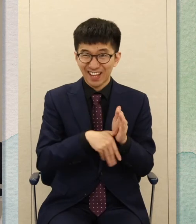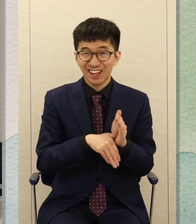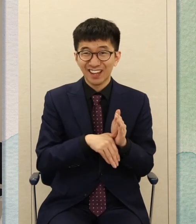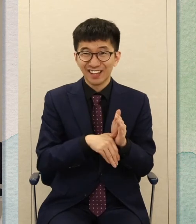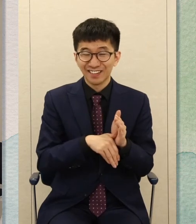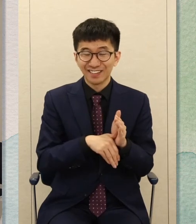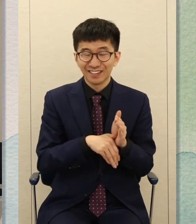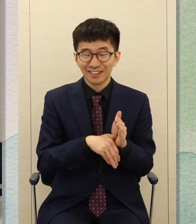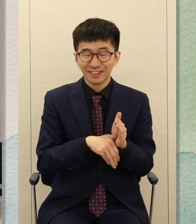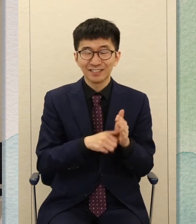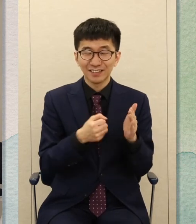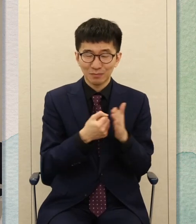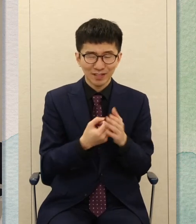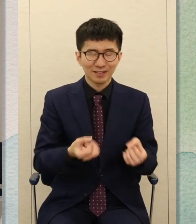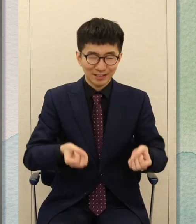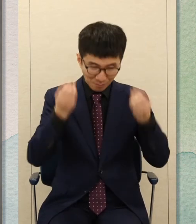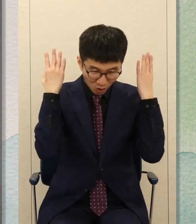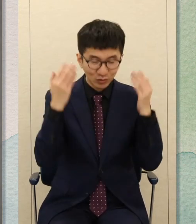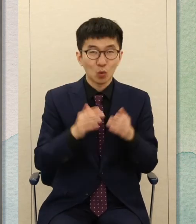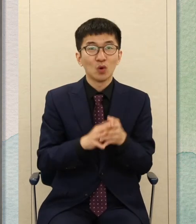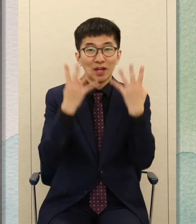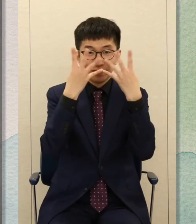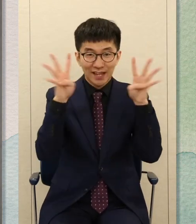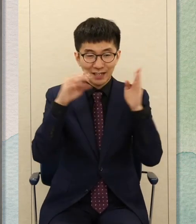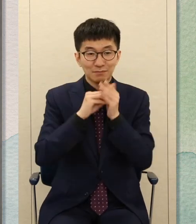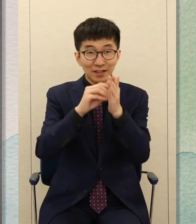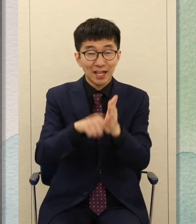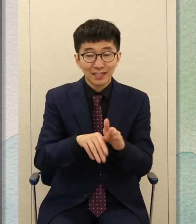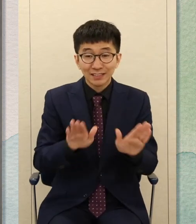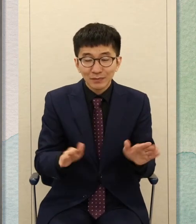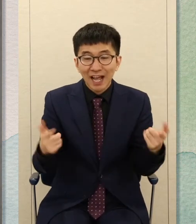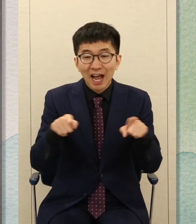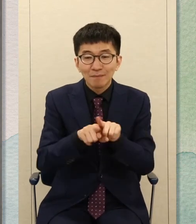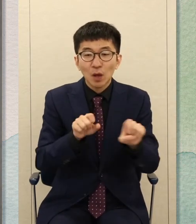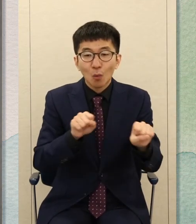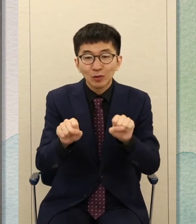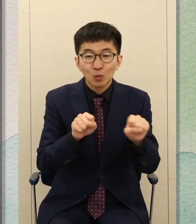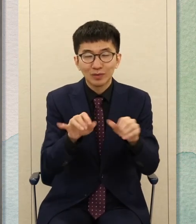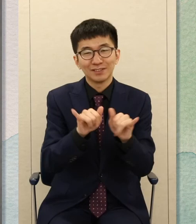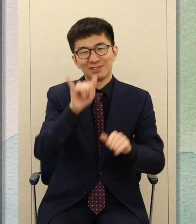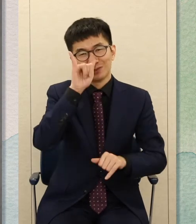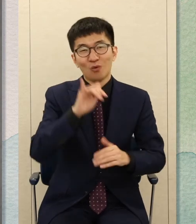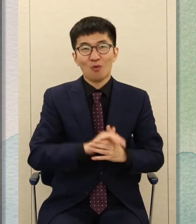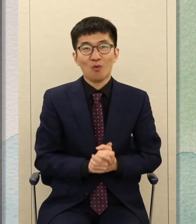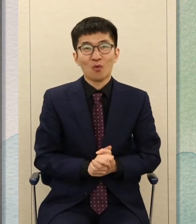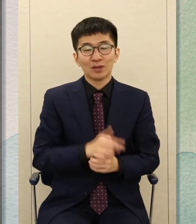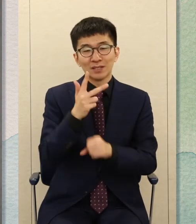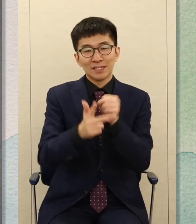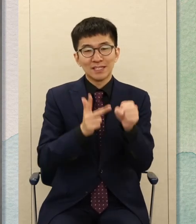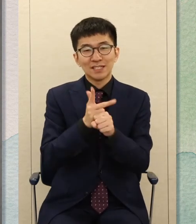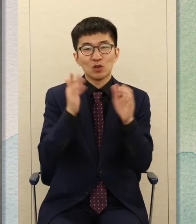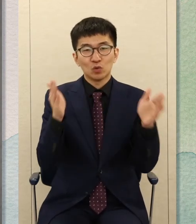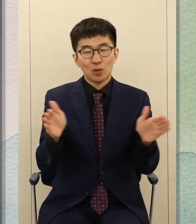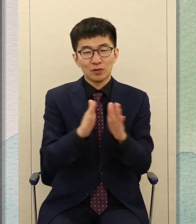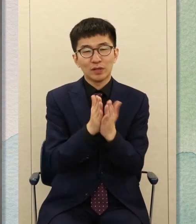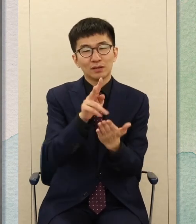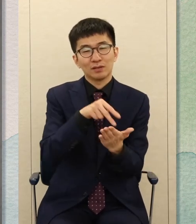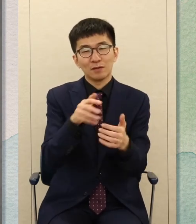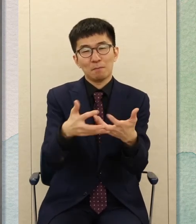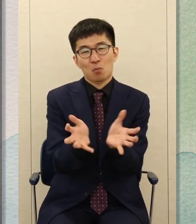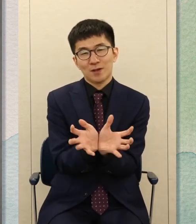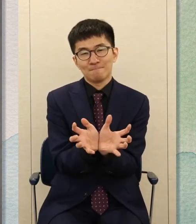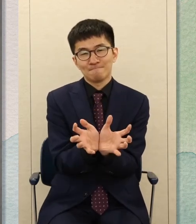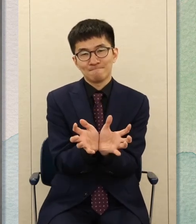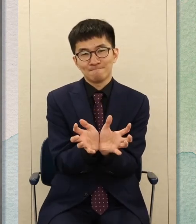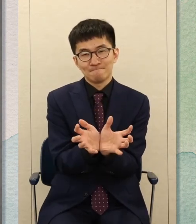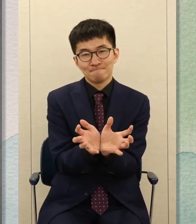예, 제가 이제 대학에 들어갔을 때, 지금도 이제 같이 활동도 하고 그런 친구들인데, 예, 7년 동안 독서 모임을 했어요. 예,